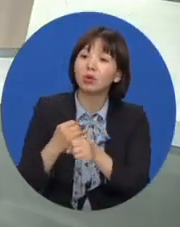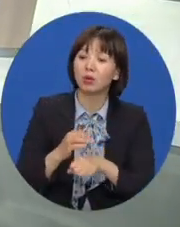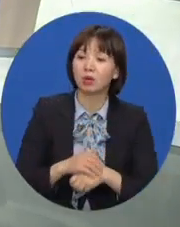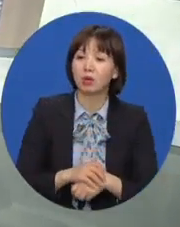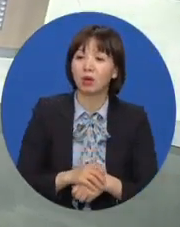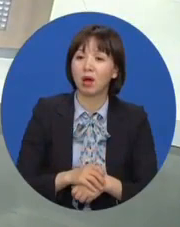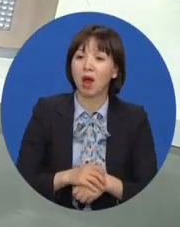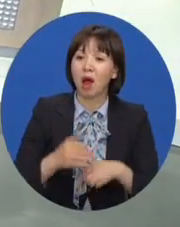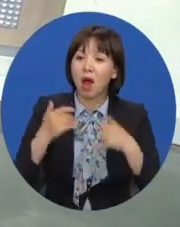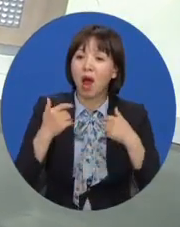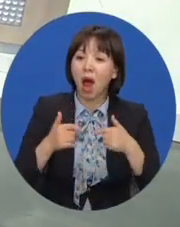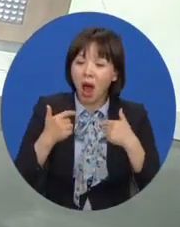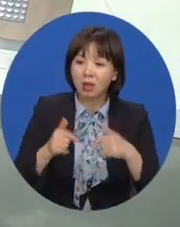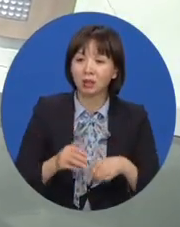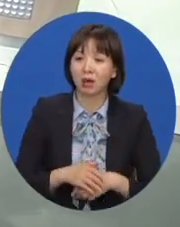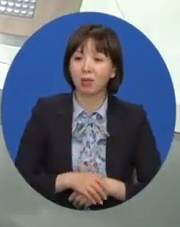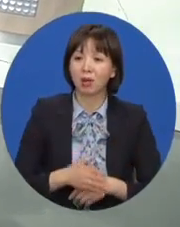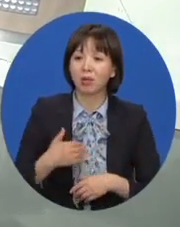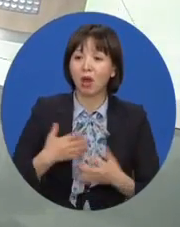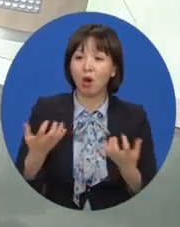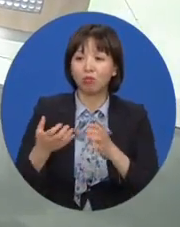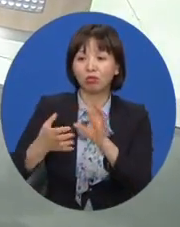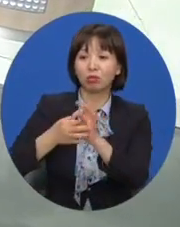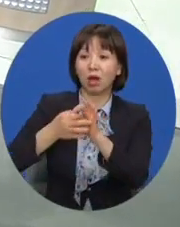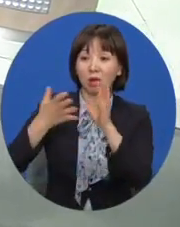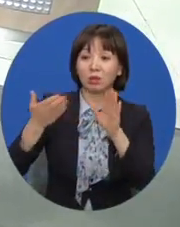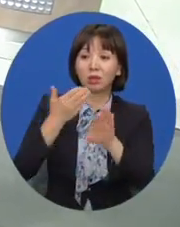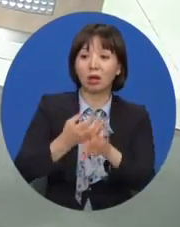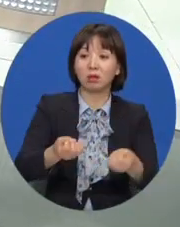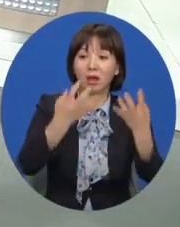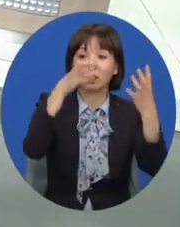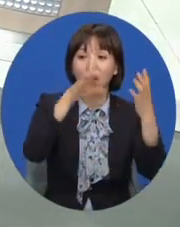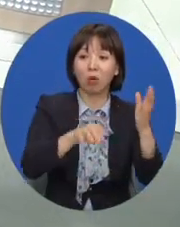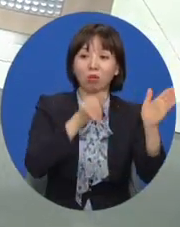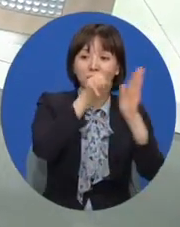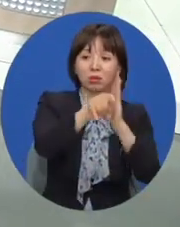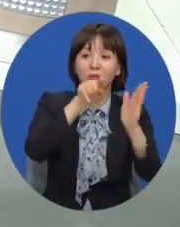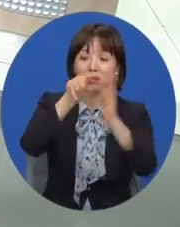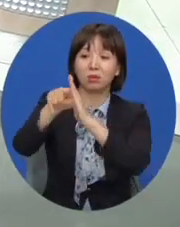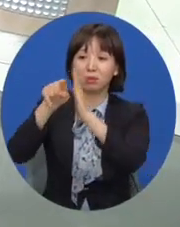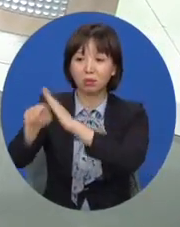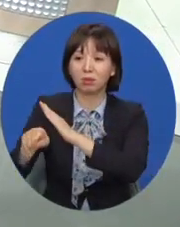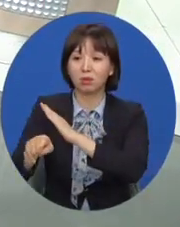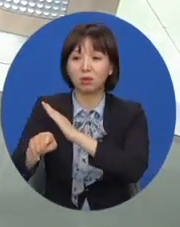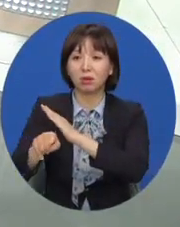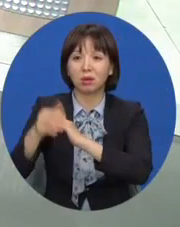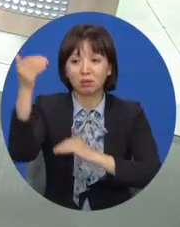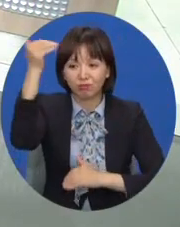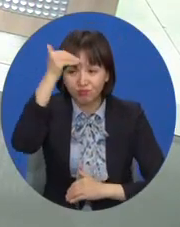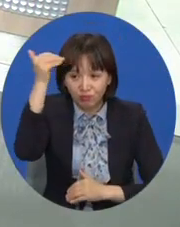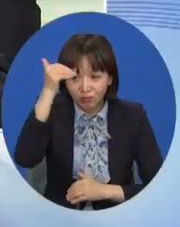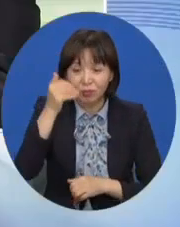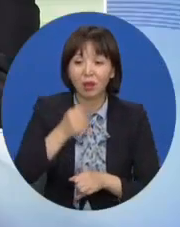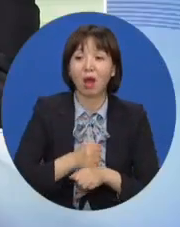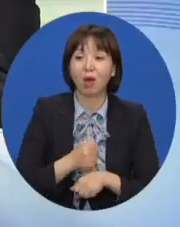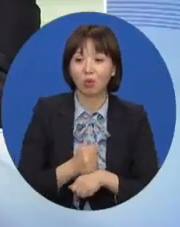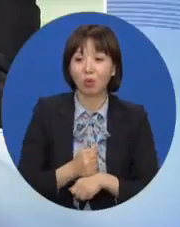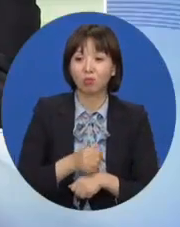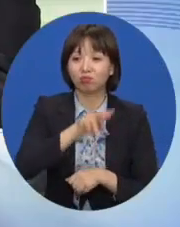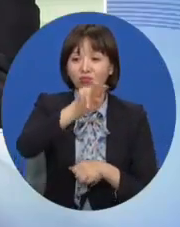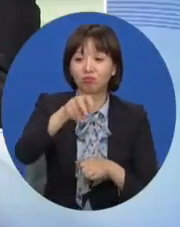허구한 날 내 업무하고 상관없이 남의 행사장에 끼우고 타면서 행사장이나 쫓아다니고